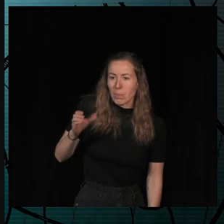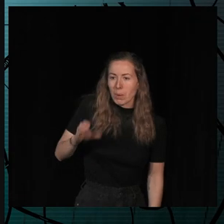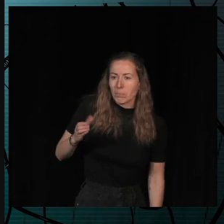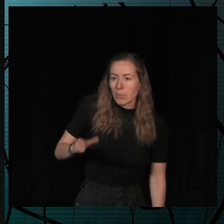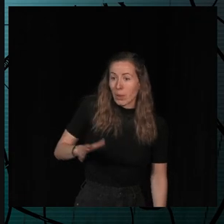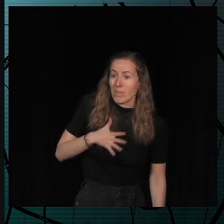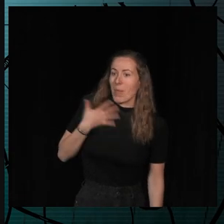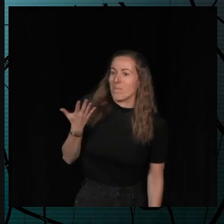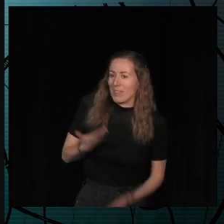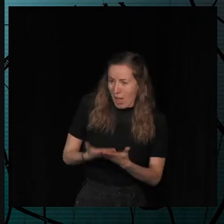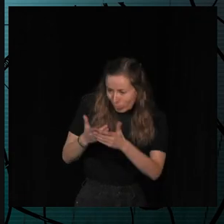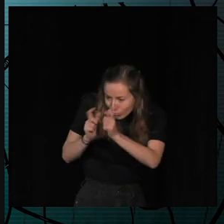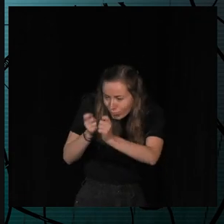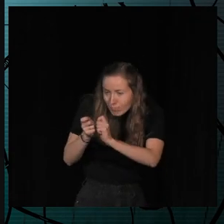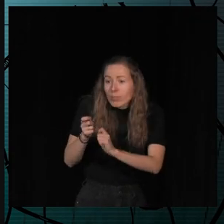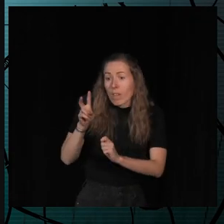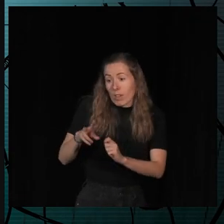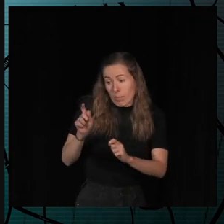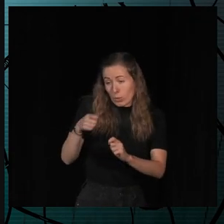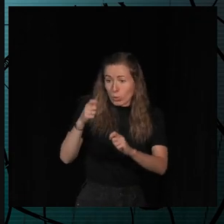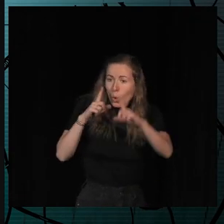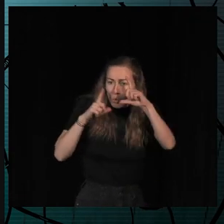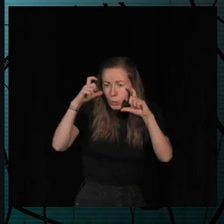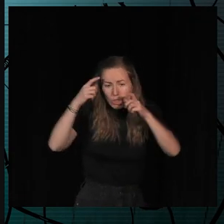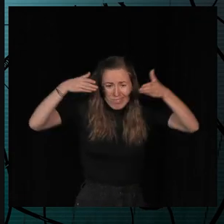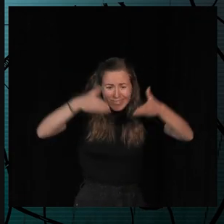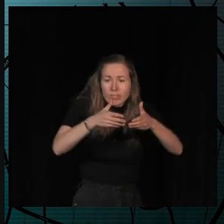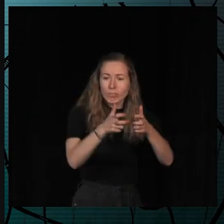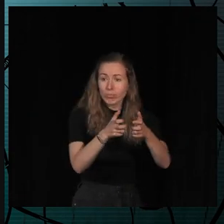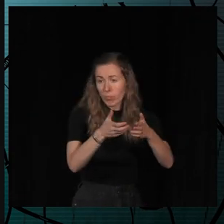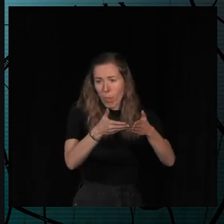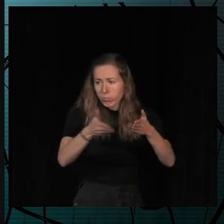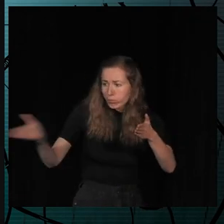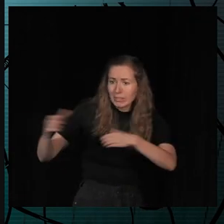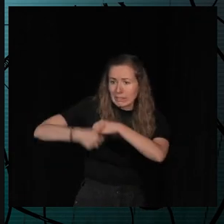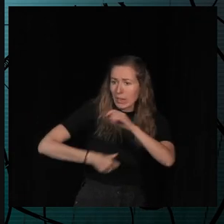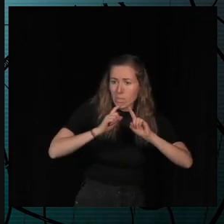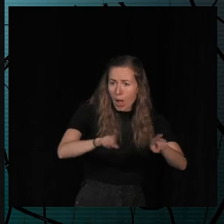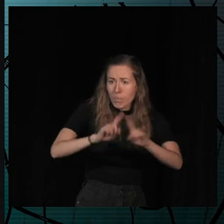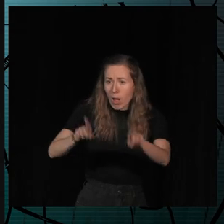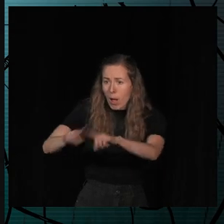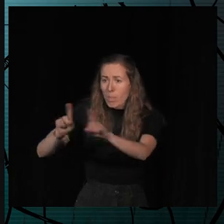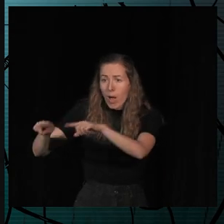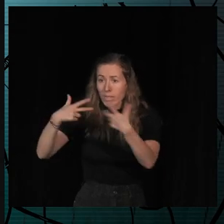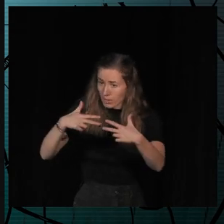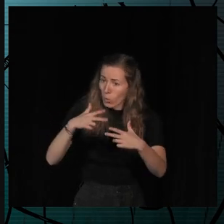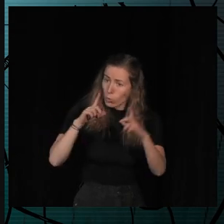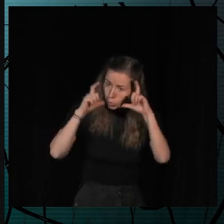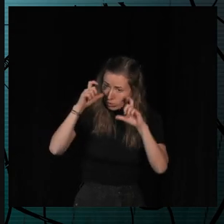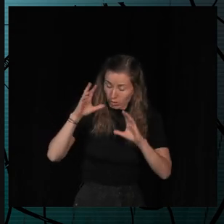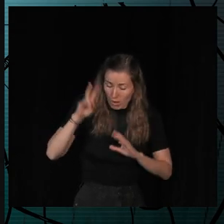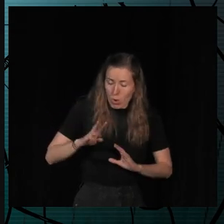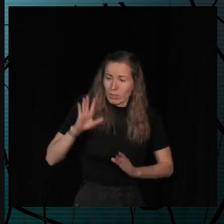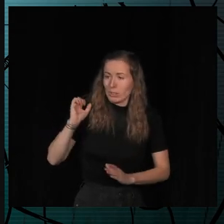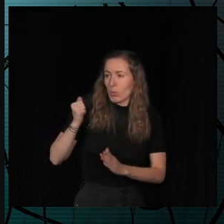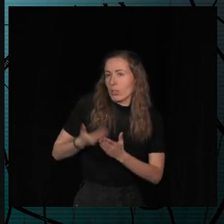que j'ai entendu dire que maintenant twitch ne parle pas que du gaming il y a énormément de choses très très différentes et c'est c'est évident que c'est c'est